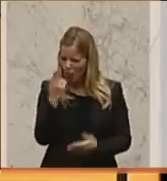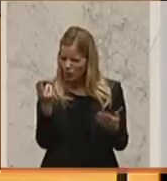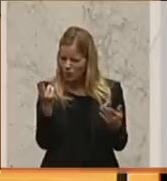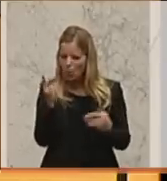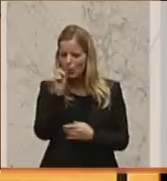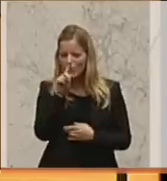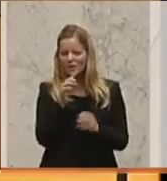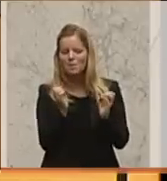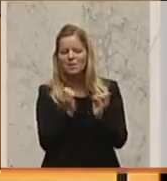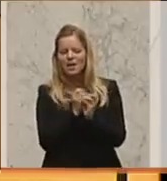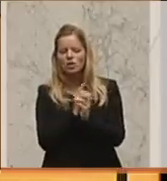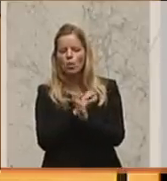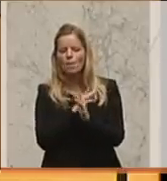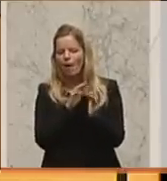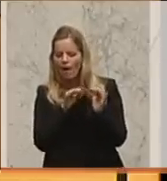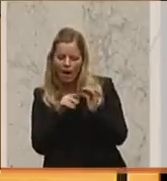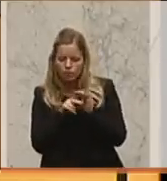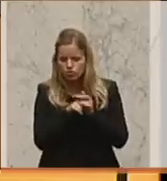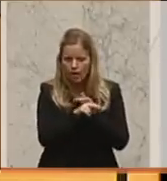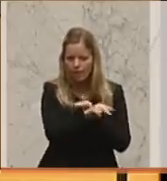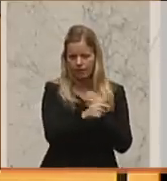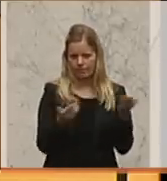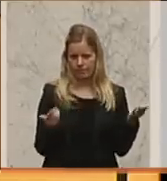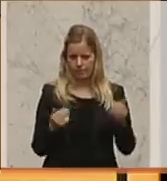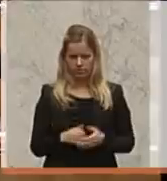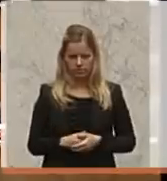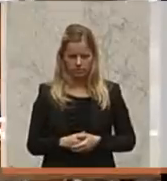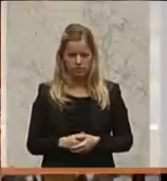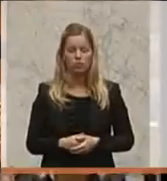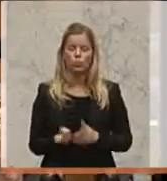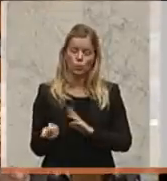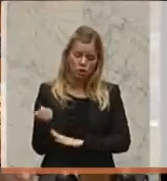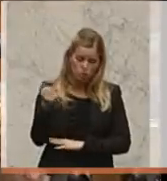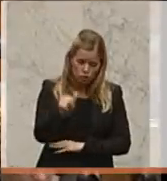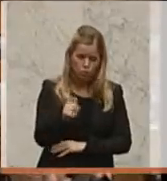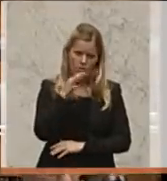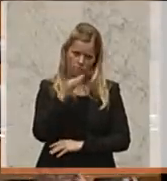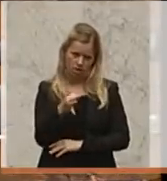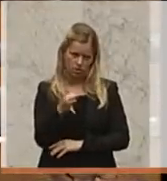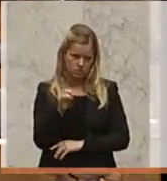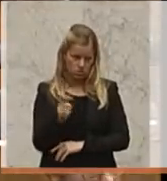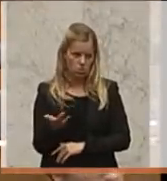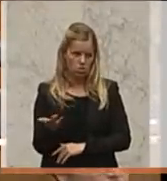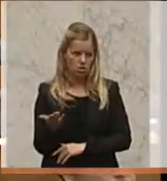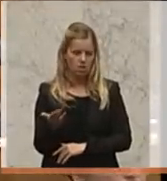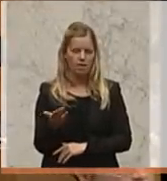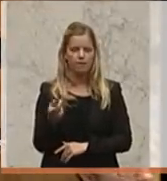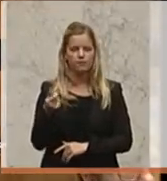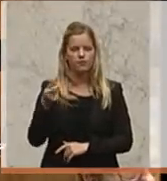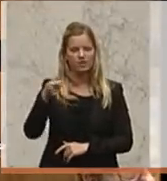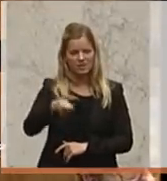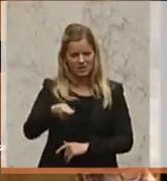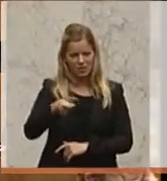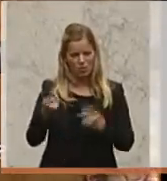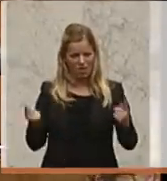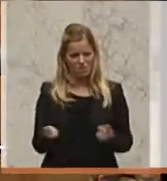einzuschleichen. Weiters ist tatsächlich zu hinterfragen, wurde bei der Finanzierung der Werbekampagne